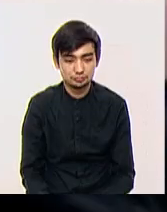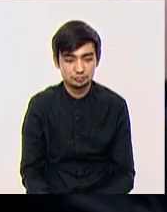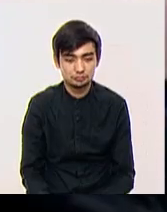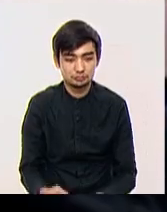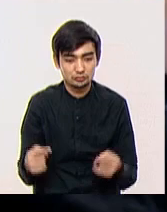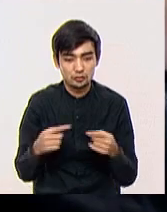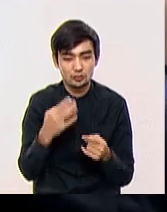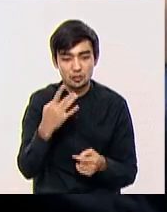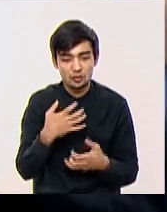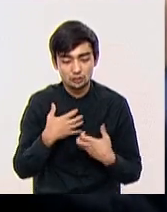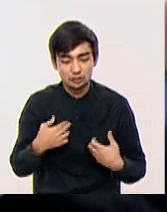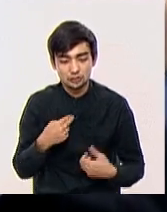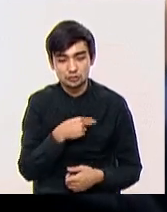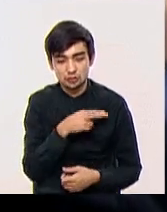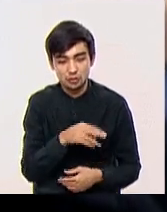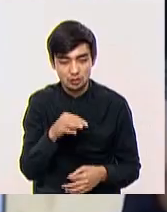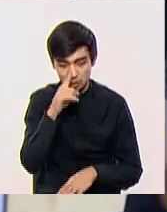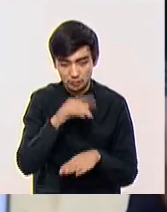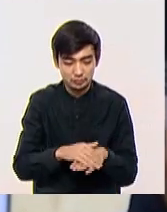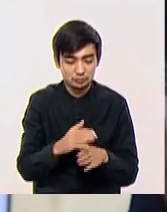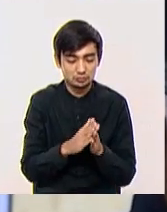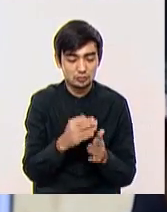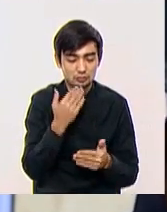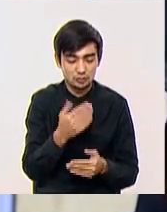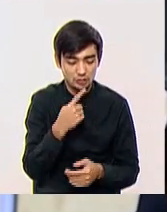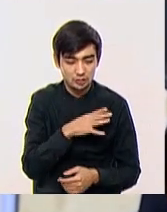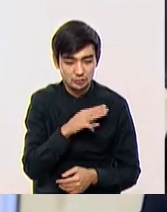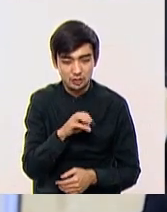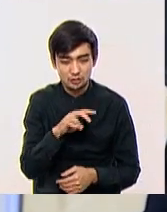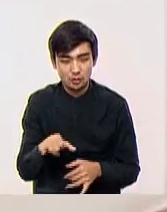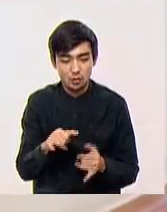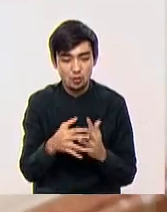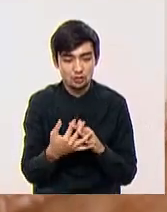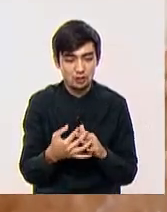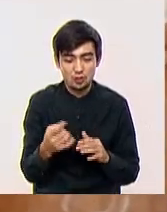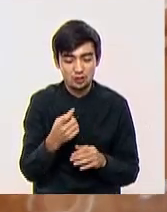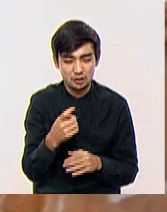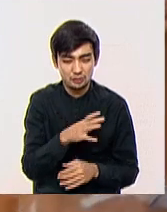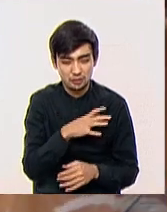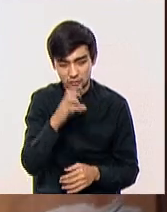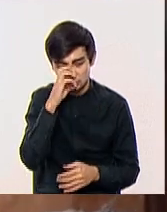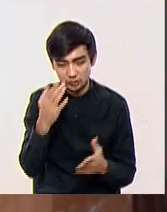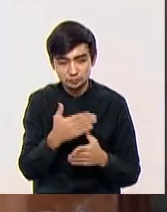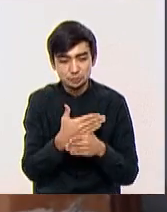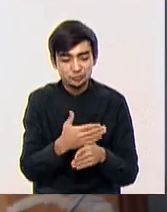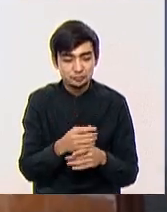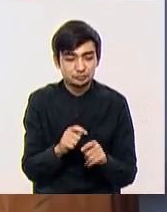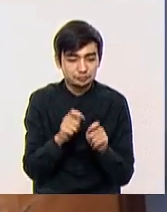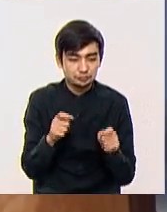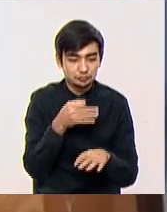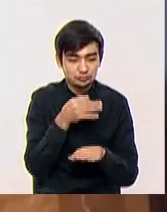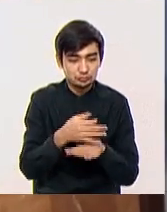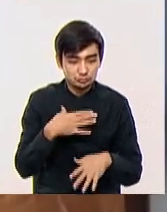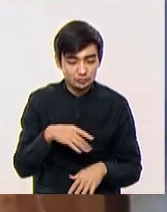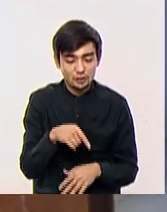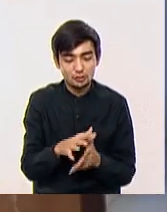Нақты қанша малдың қырылғанын әкімдіктен сұраңыздар деген Қарашөкеев маңғыстаулық шаруаларға мемлекеттен қандай қолдау көрсетілетінін ашып айтқан жоқ. Биыл